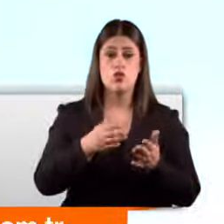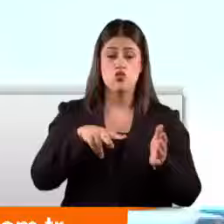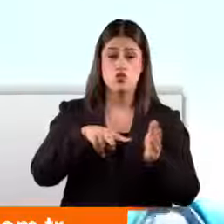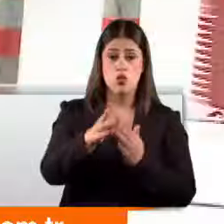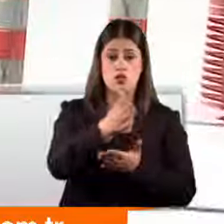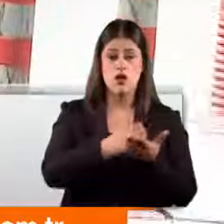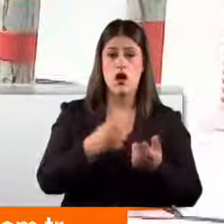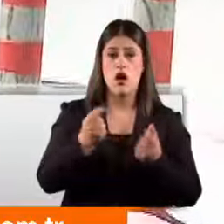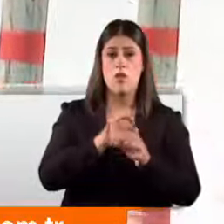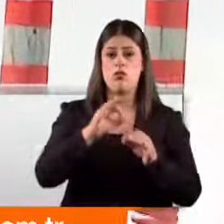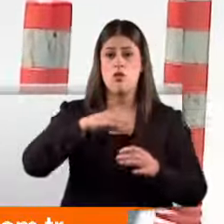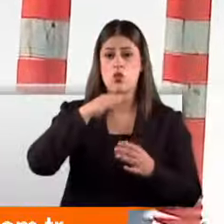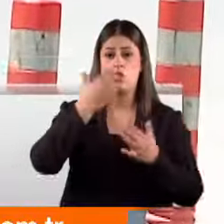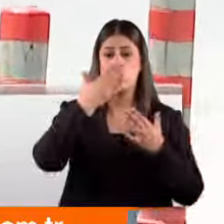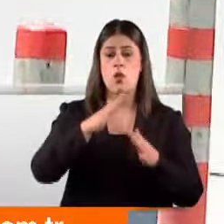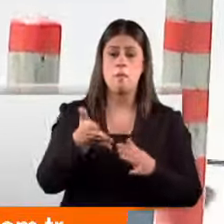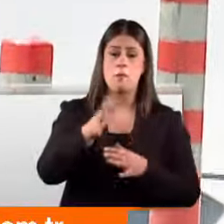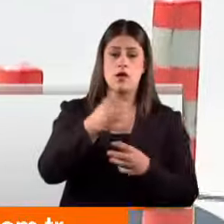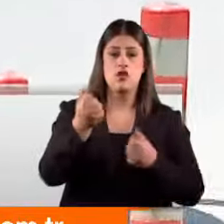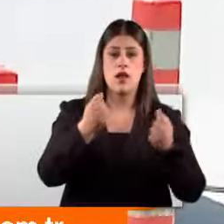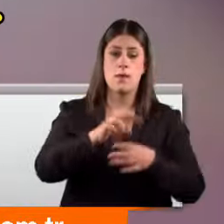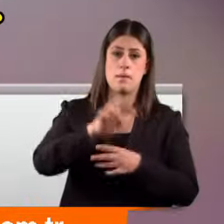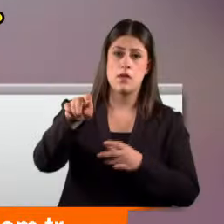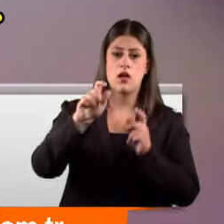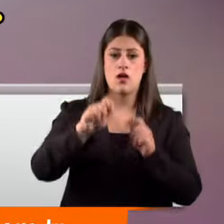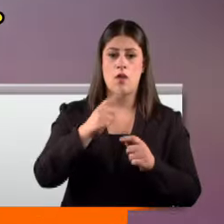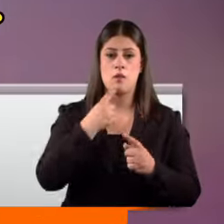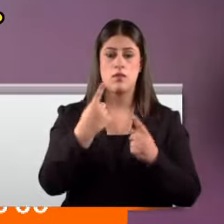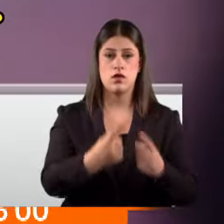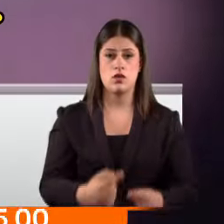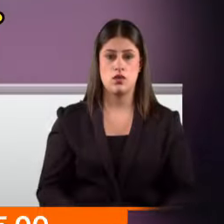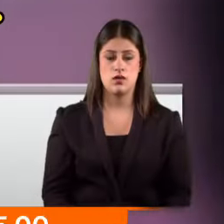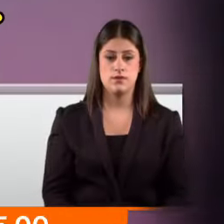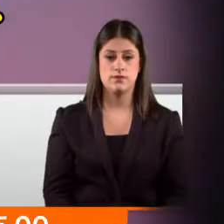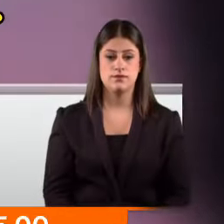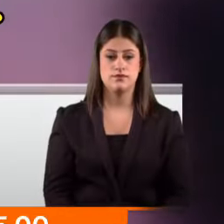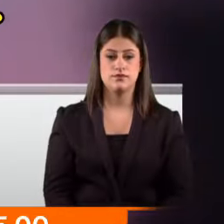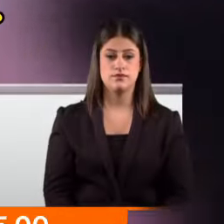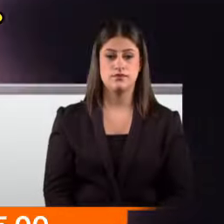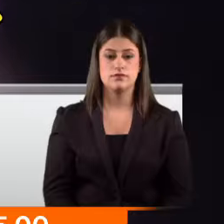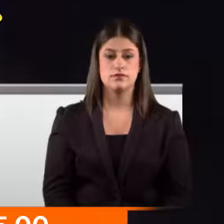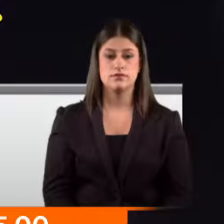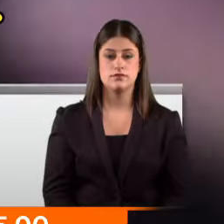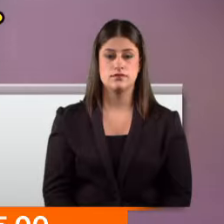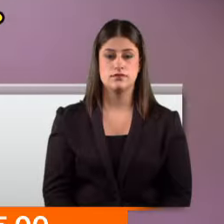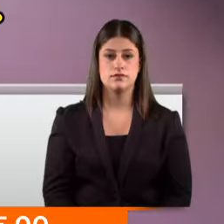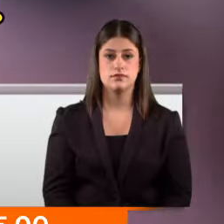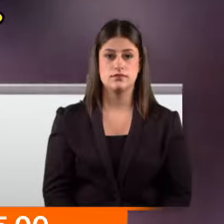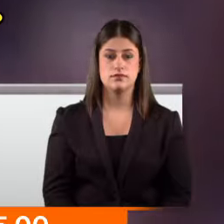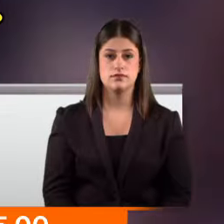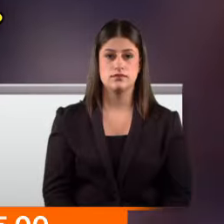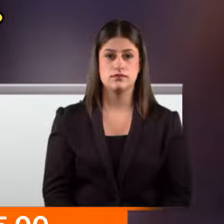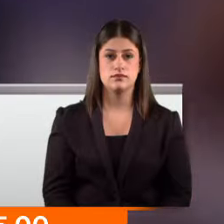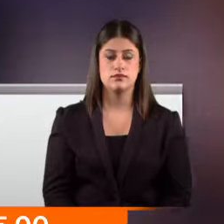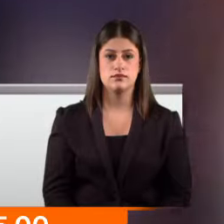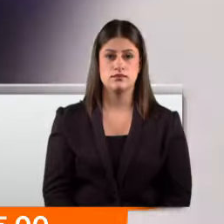dolmadığı gerekçesiyle yolcular başka araçlara yönlendiriliyor. Bu araç gitmeyecek abla, istiyorsanız hem istiyorsanız. Tamam, nereye gidiyorsanız biz oraya gidelim. Neden aldınız gidelim? Üstün yemek,